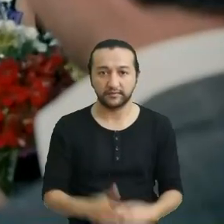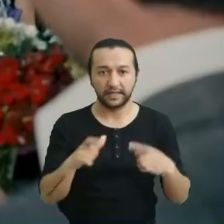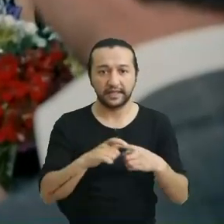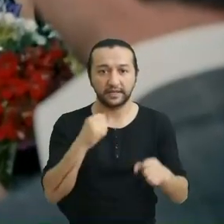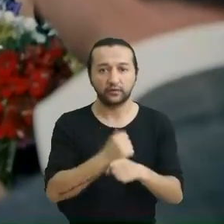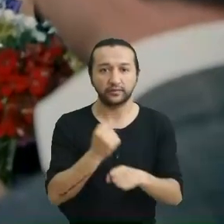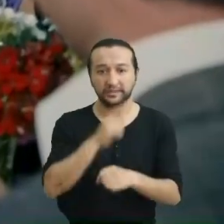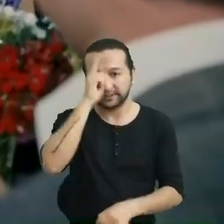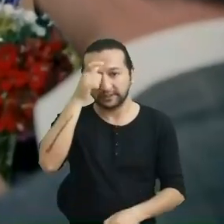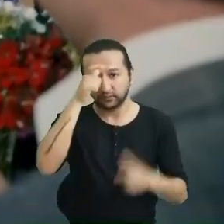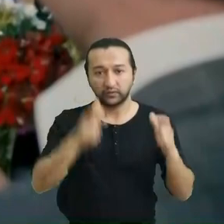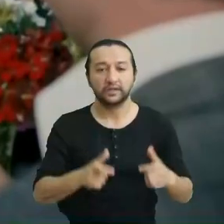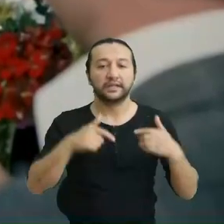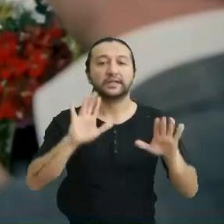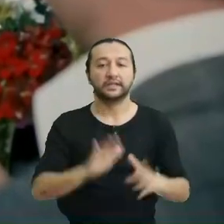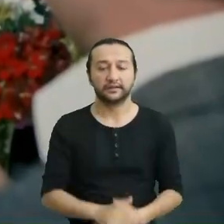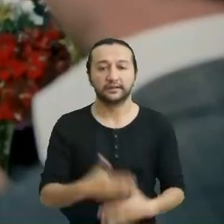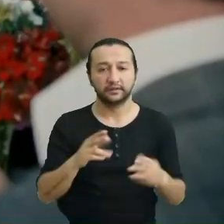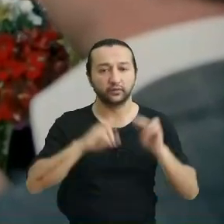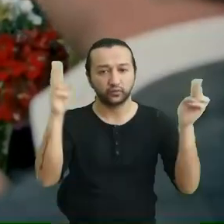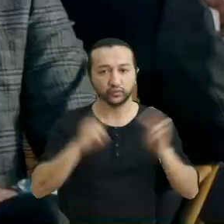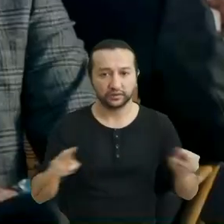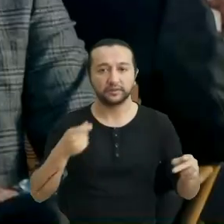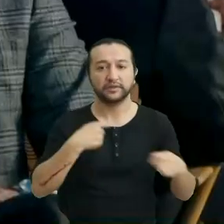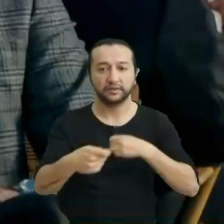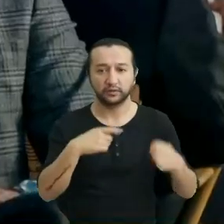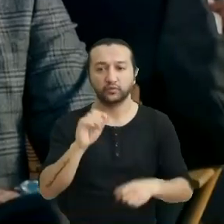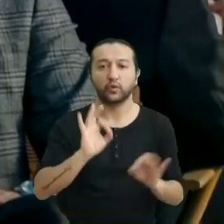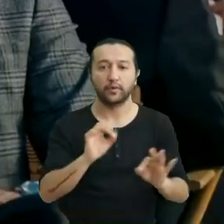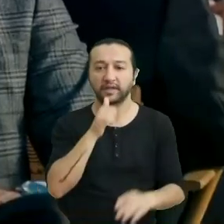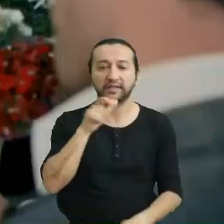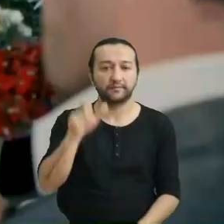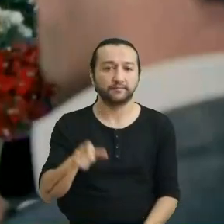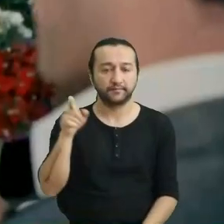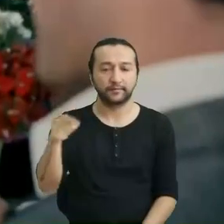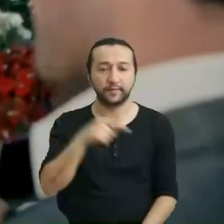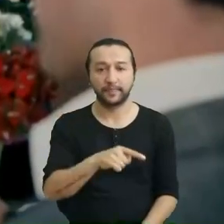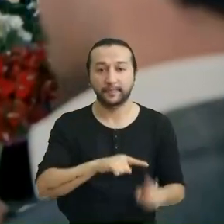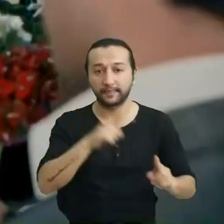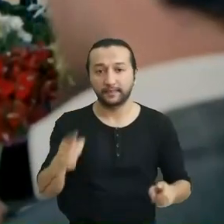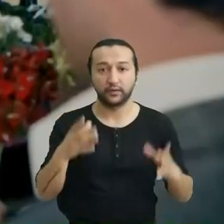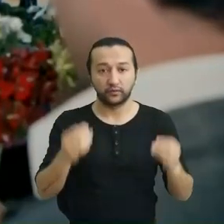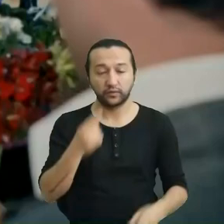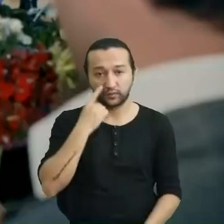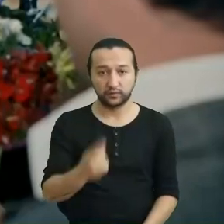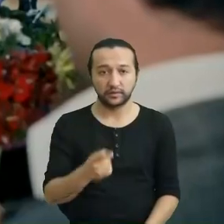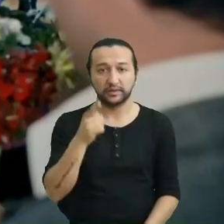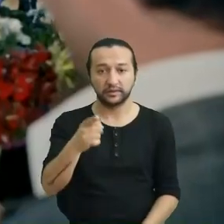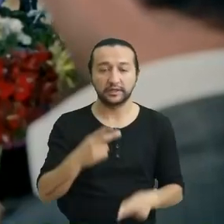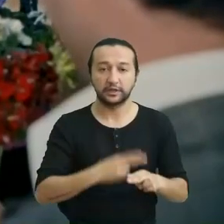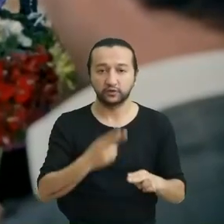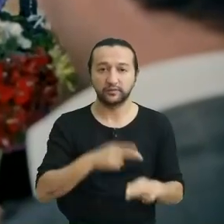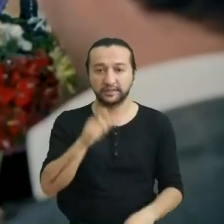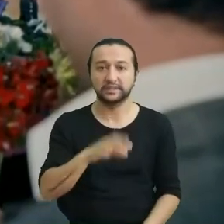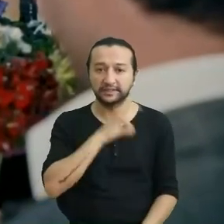Ender Gümüş sadece Türkiye'de değil, uluslararası piyasada da çok önemli bir adam. Buraya kadar gelebildiğine göre tecrübeleri